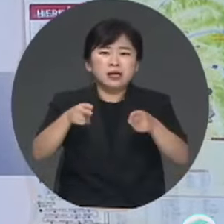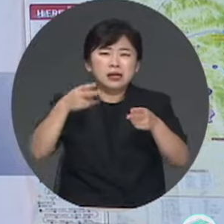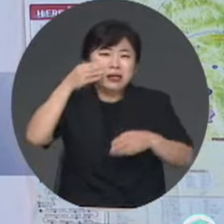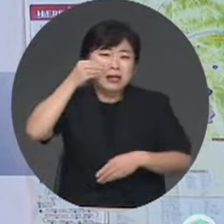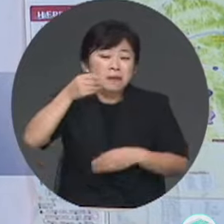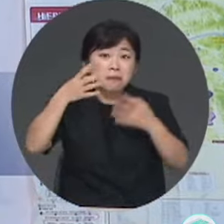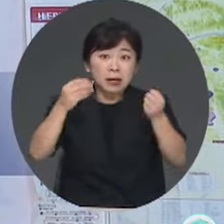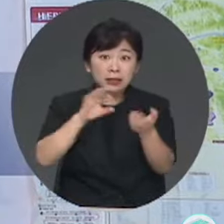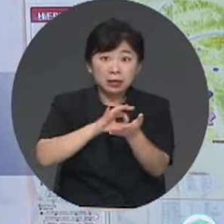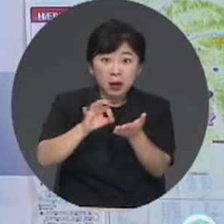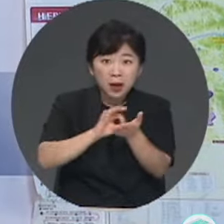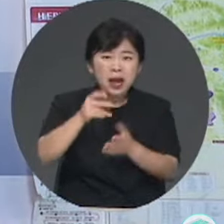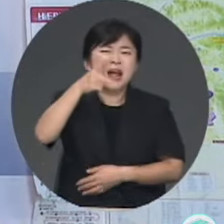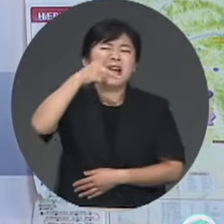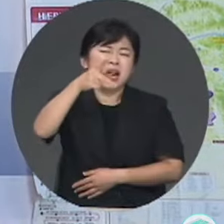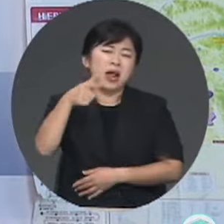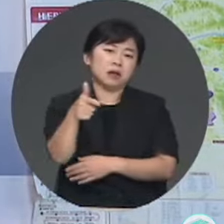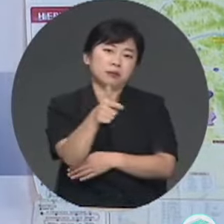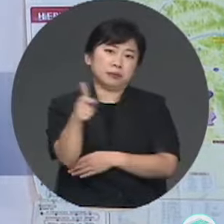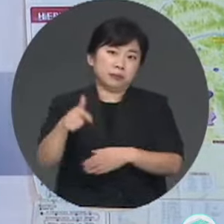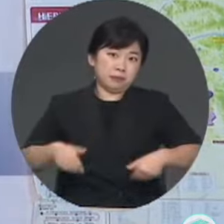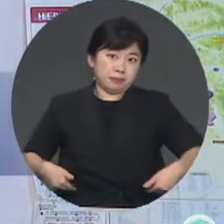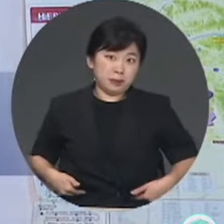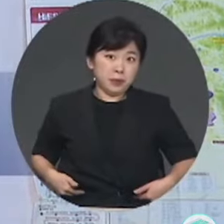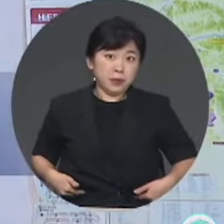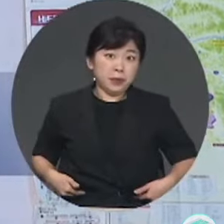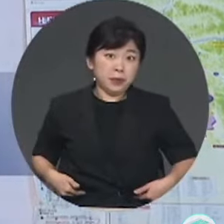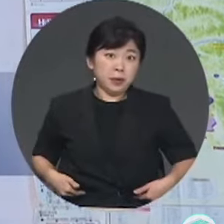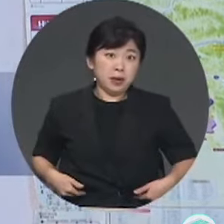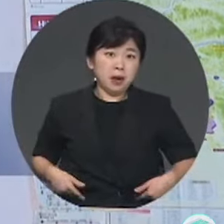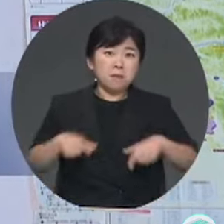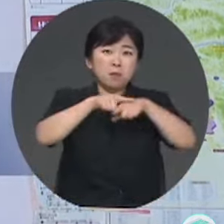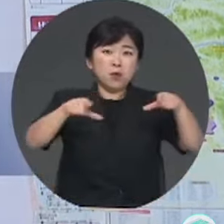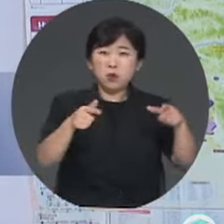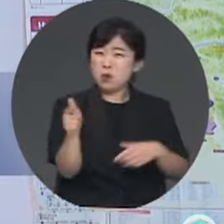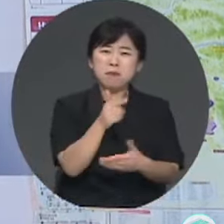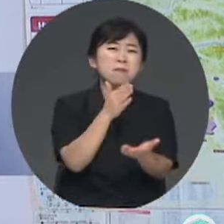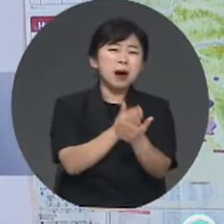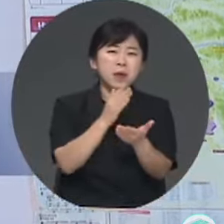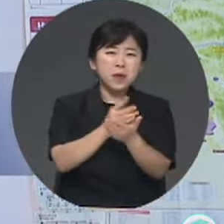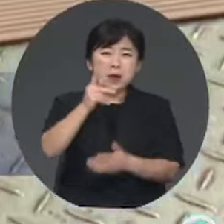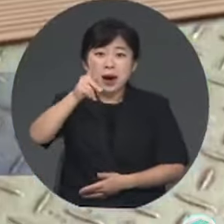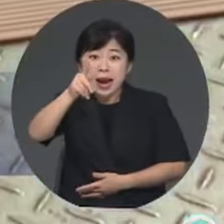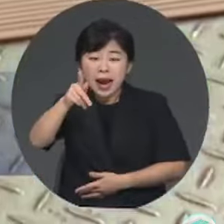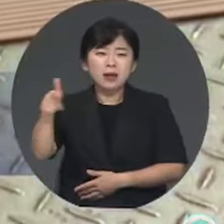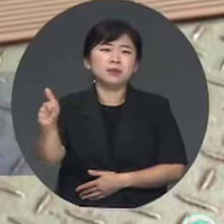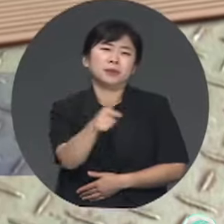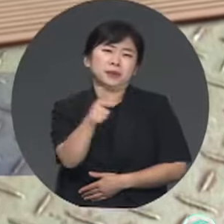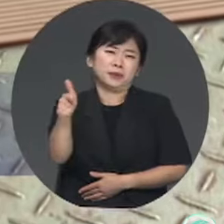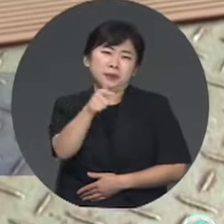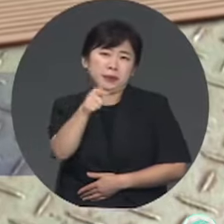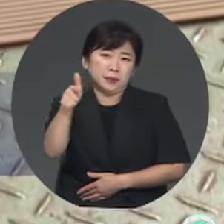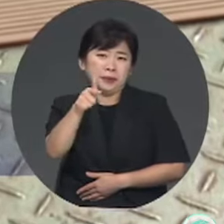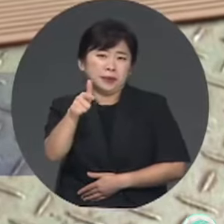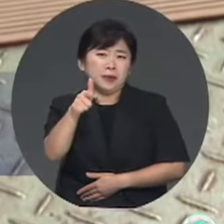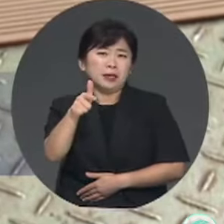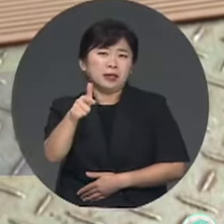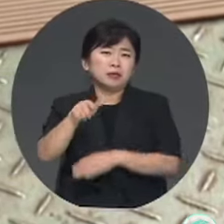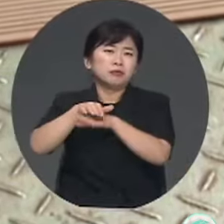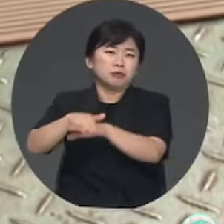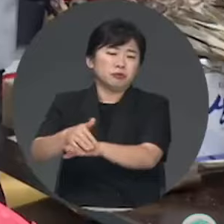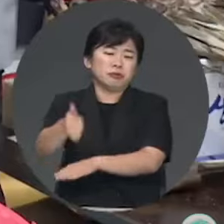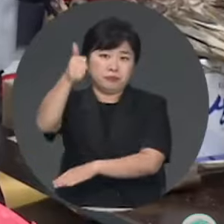K급 소화기를 비치로 공고하고 있습니다. 일반적으로 일반 소화기보다는 K급 소화기가 더 활용도가 높고 냉각 소화도 잘 되기